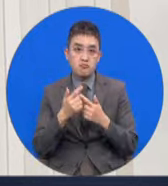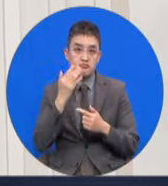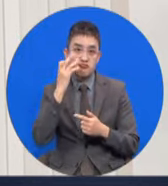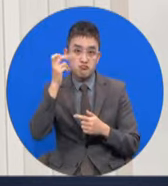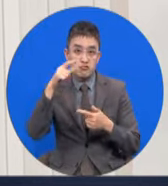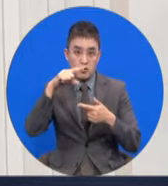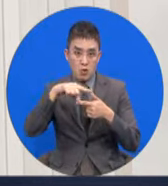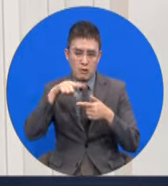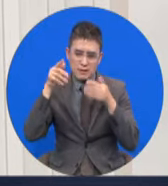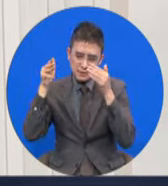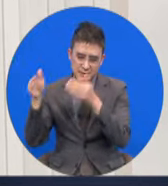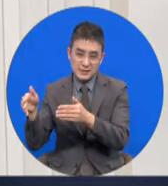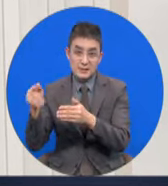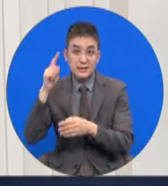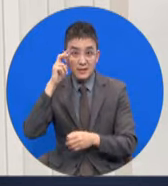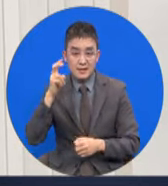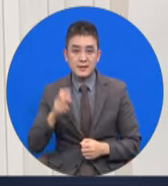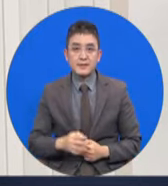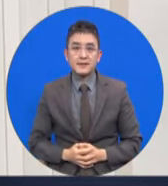많이 들이신 것 같습니다.